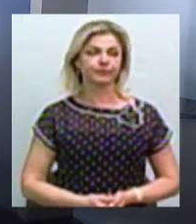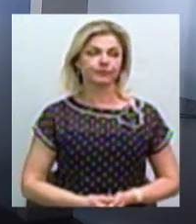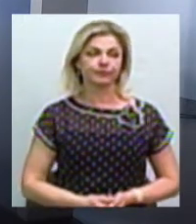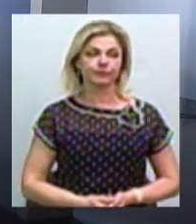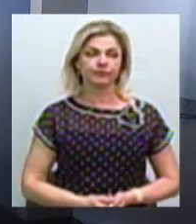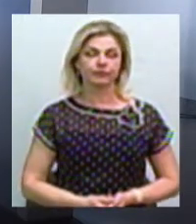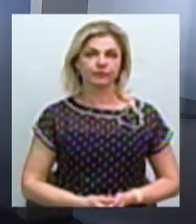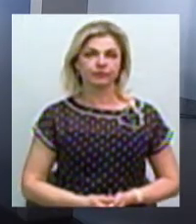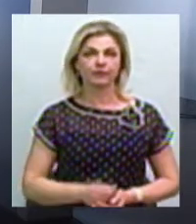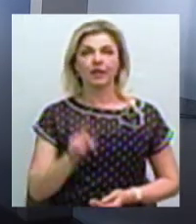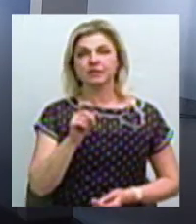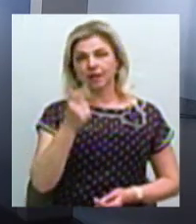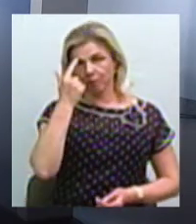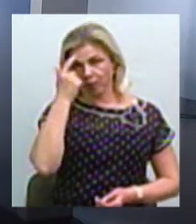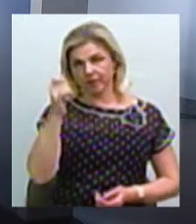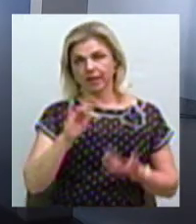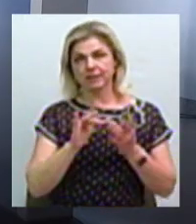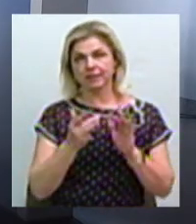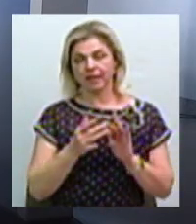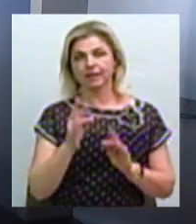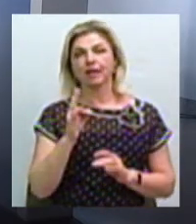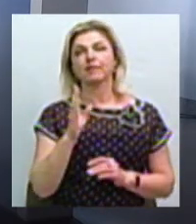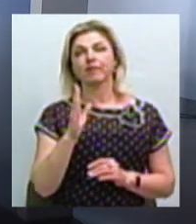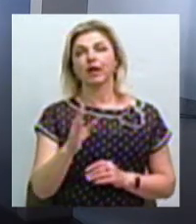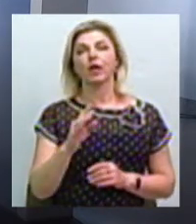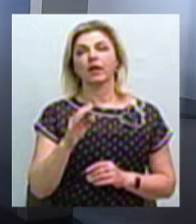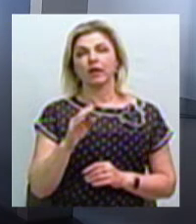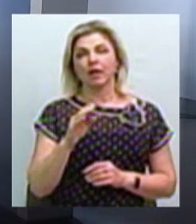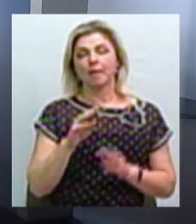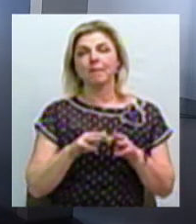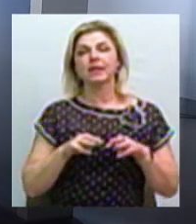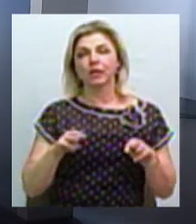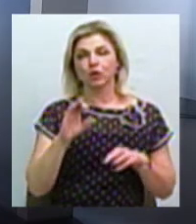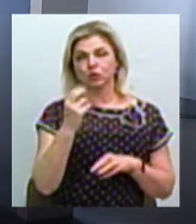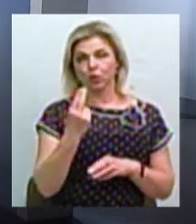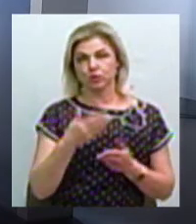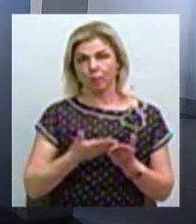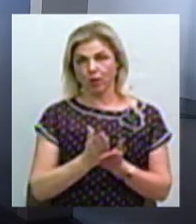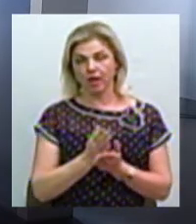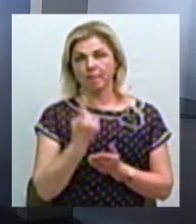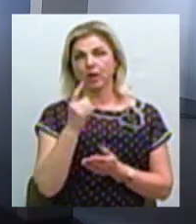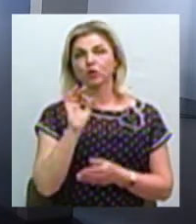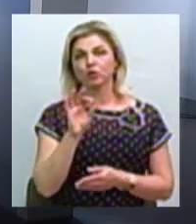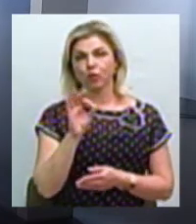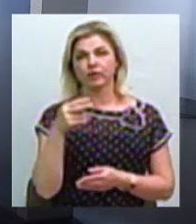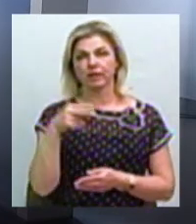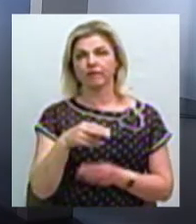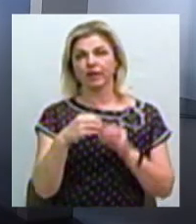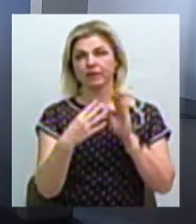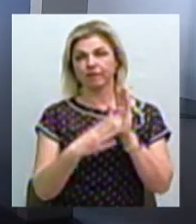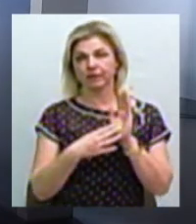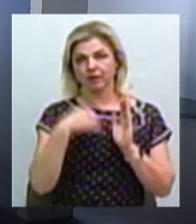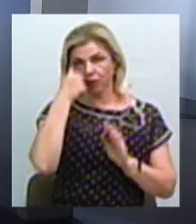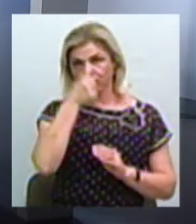33. Ольга, за повідомленням сайту NV.UA Мінсоцполітики, з 1 жовтня 2019